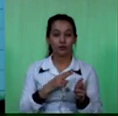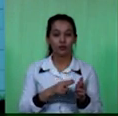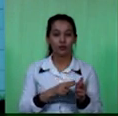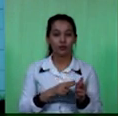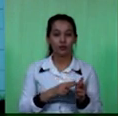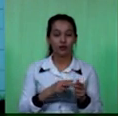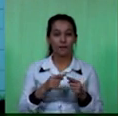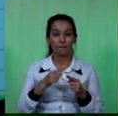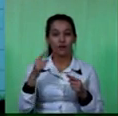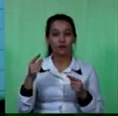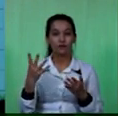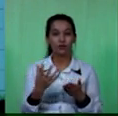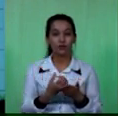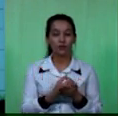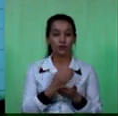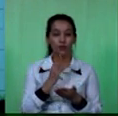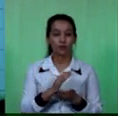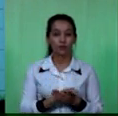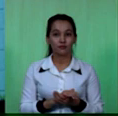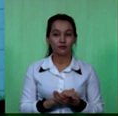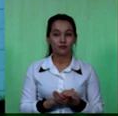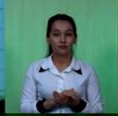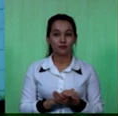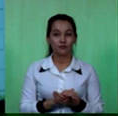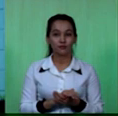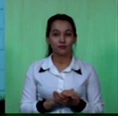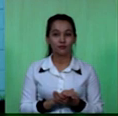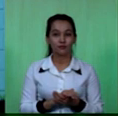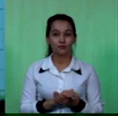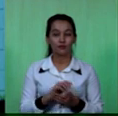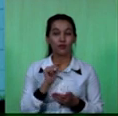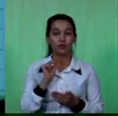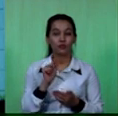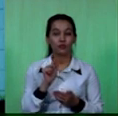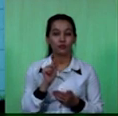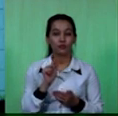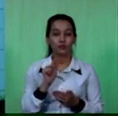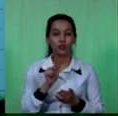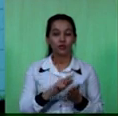ikkinchi teplovozning masofasini topib olamiz. Demak, ushbu sonlar yig'indisi